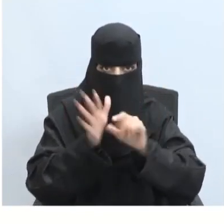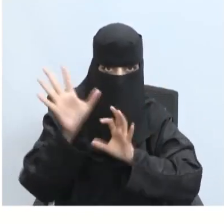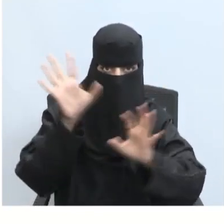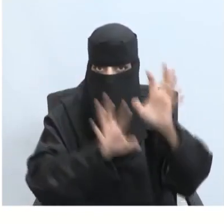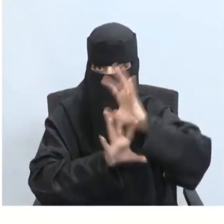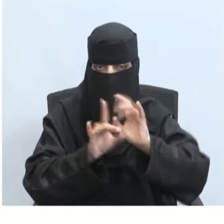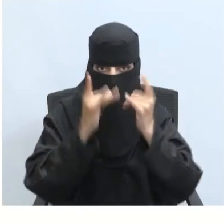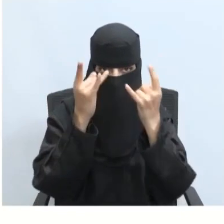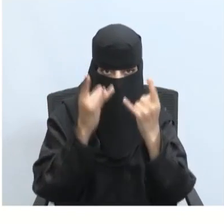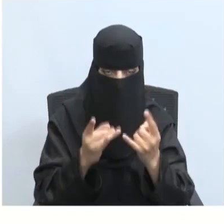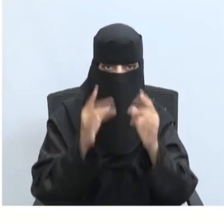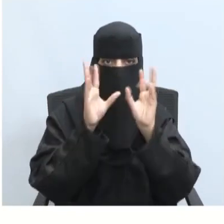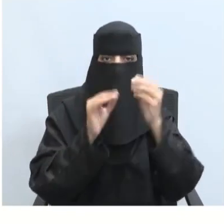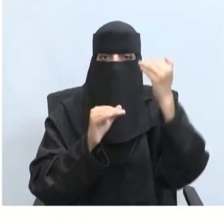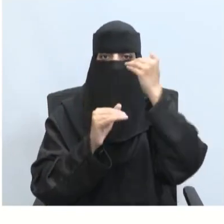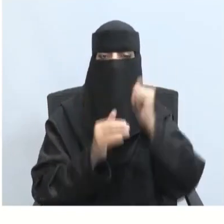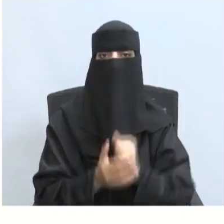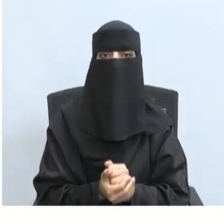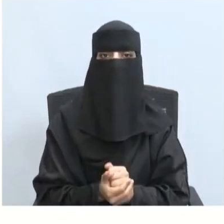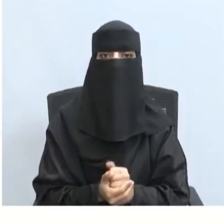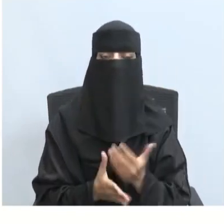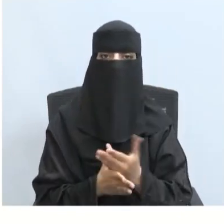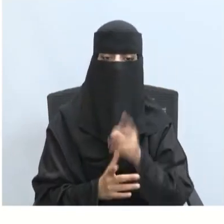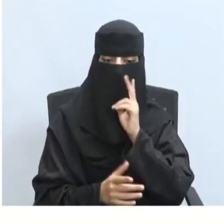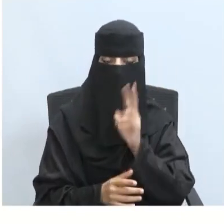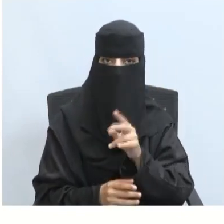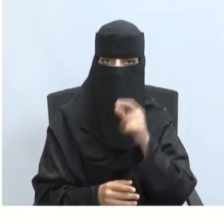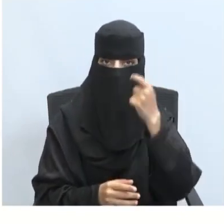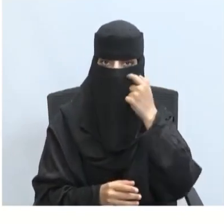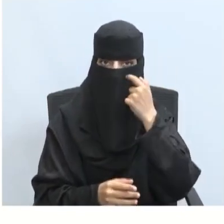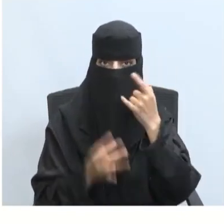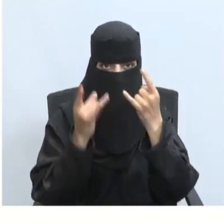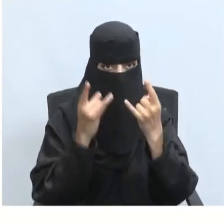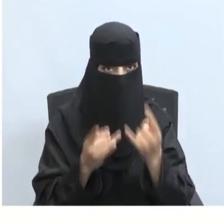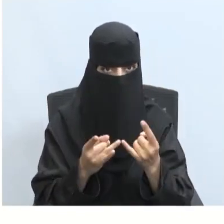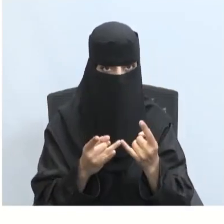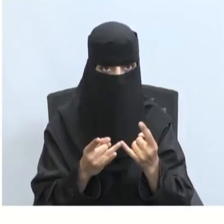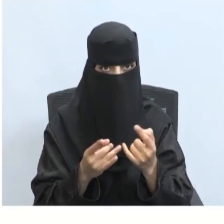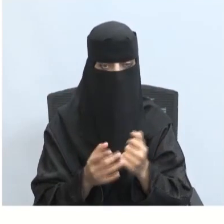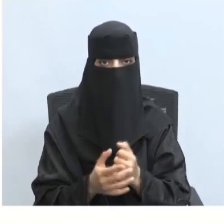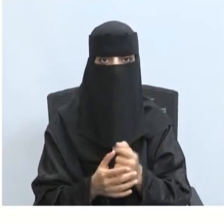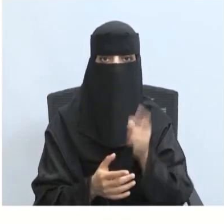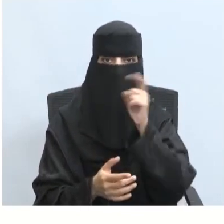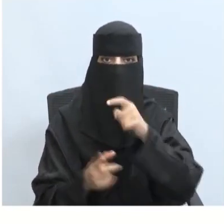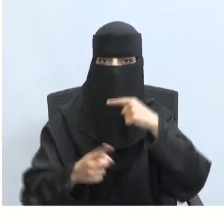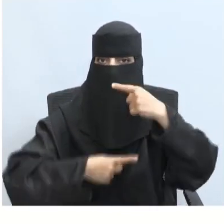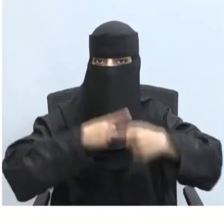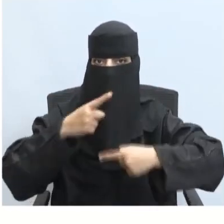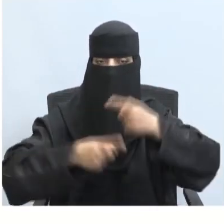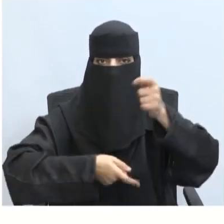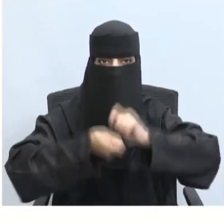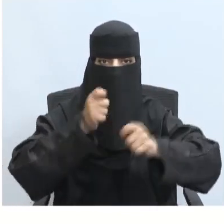الصوره على الشبكيه اذا عزيزي الطالب في العين السليمه في العين السليمه دائما